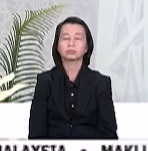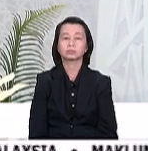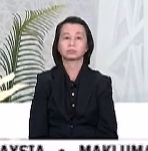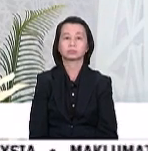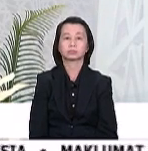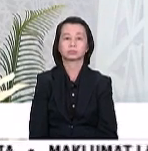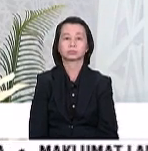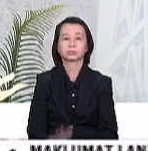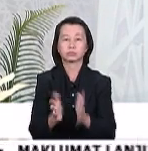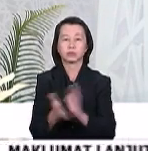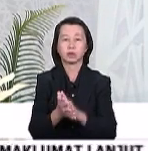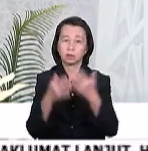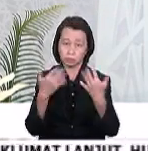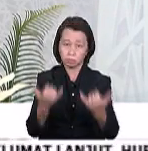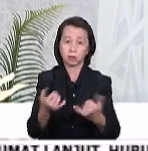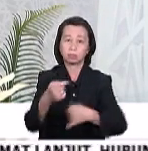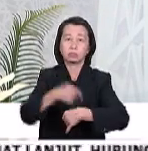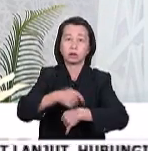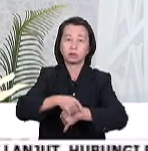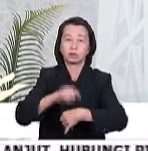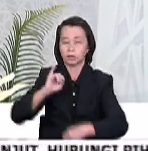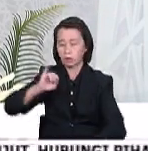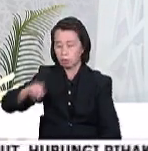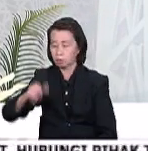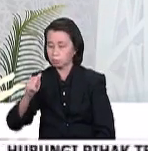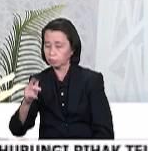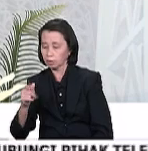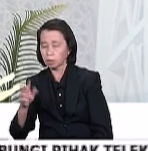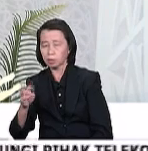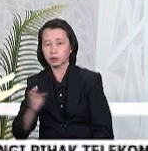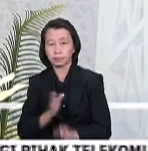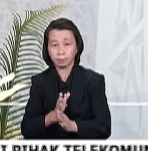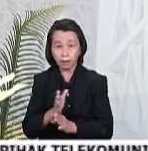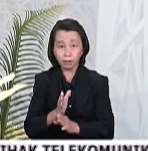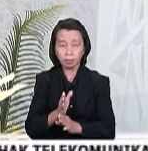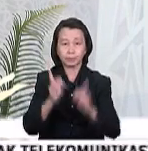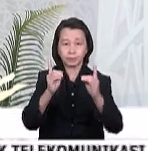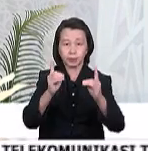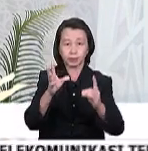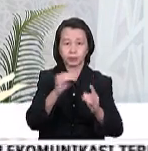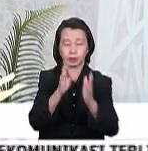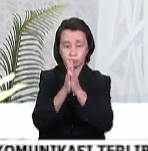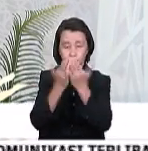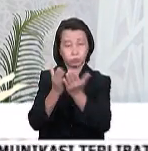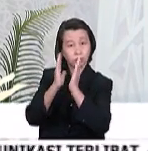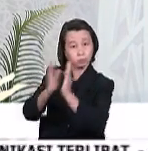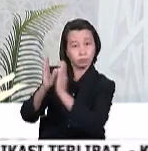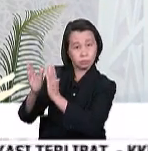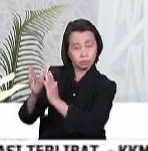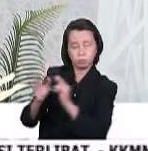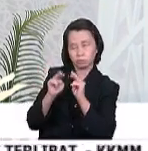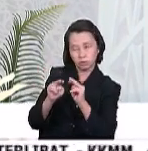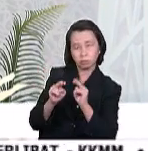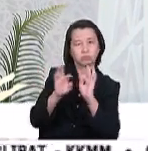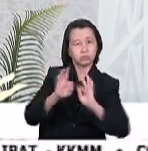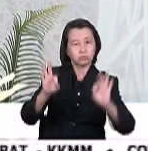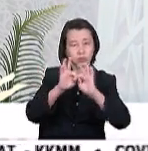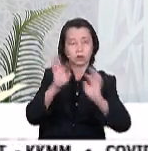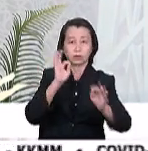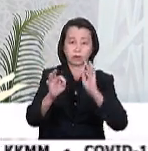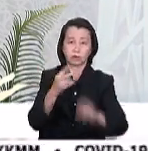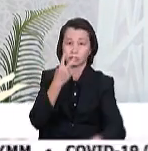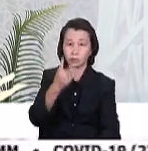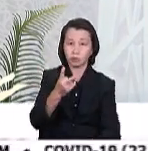Jadi sudah sampai masanya JAKIM sendiri melalui bahagian penerbitan dan perpustakaan melihat kepentingan hari ini, kerana kalau kita